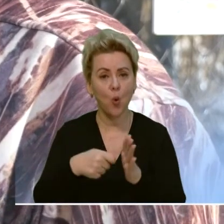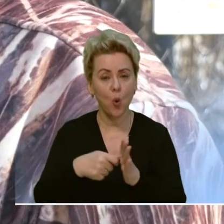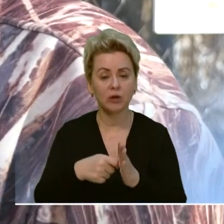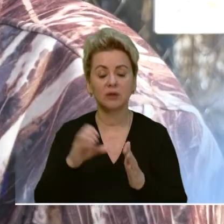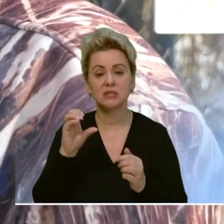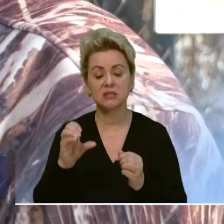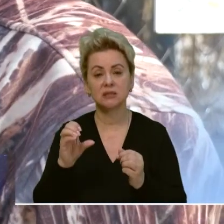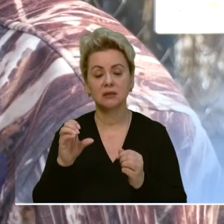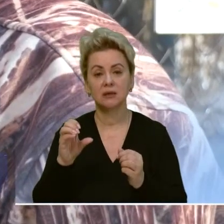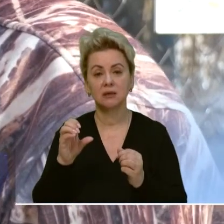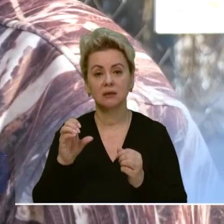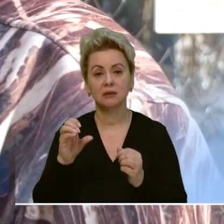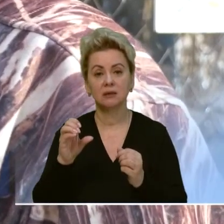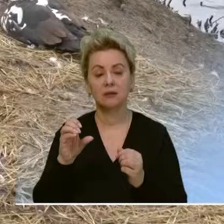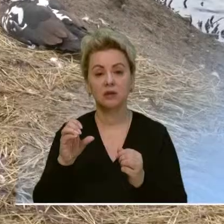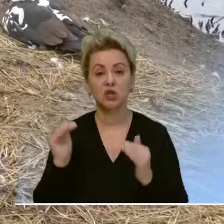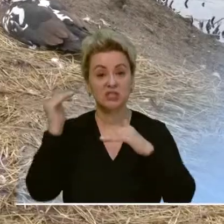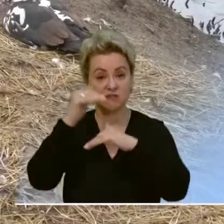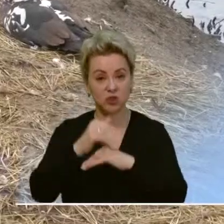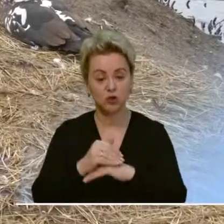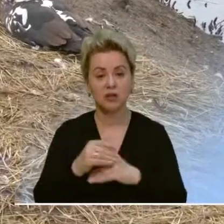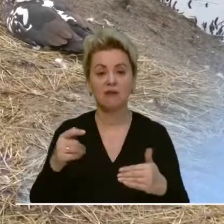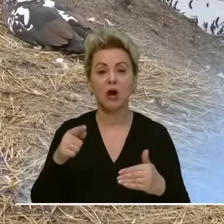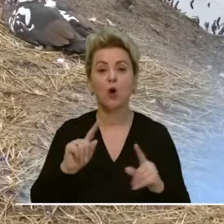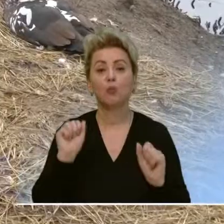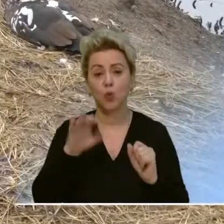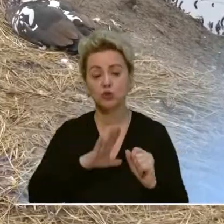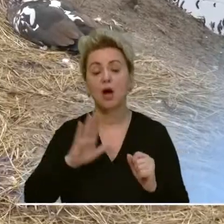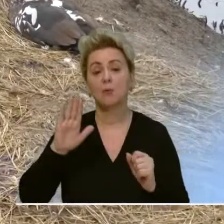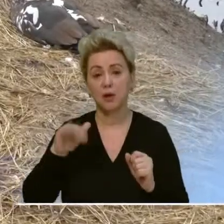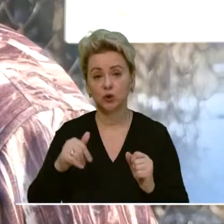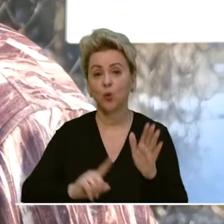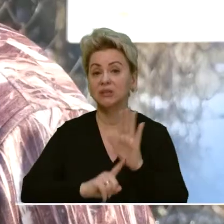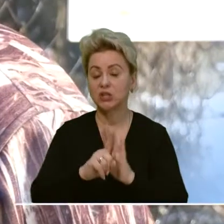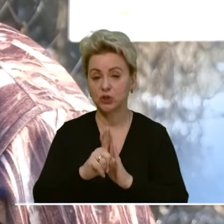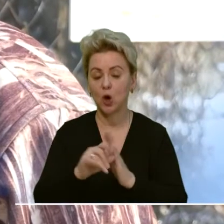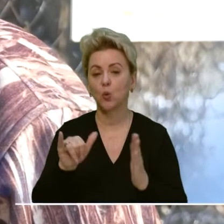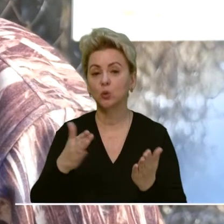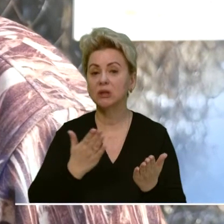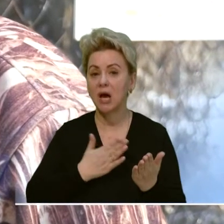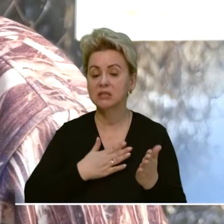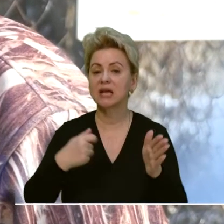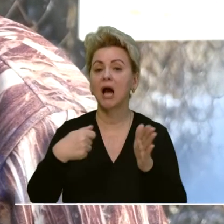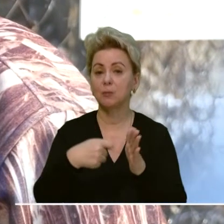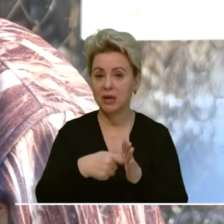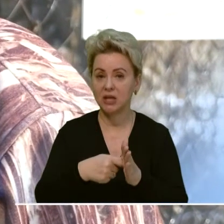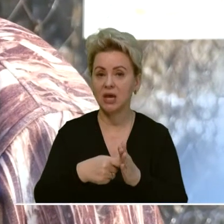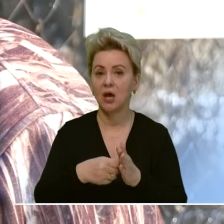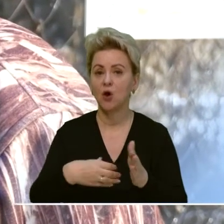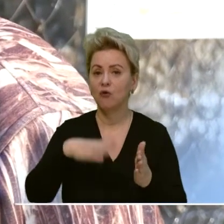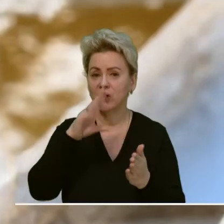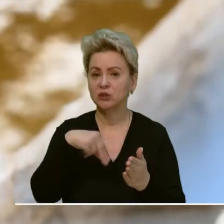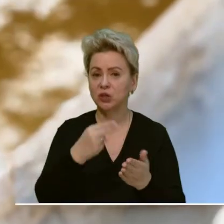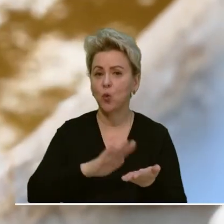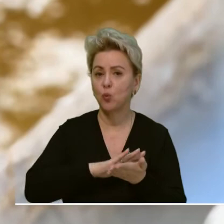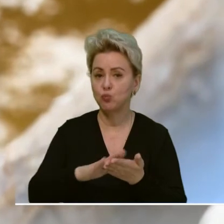допустим, с вечернего кормления. Также потом начинается у нас кормление, поение,